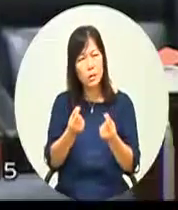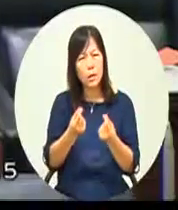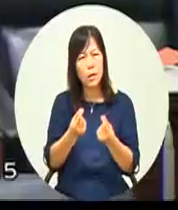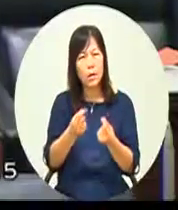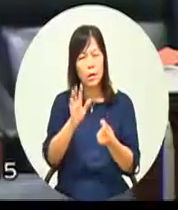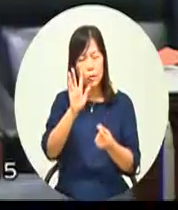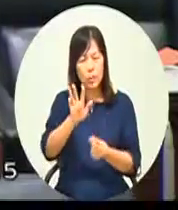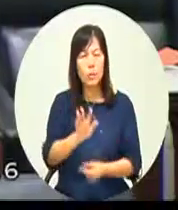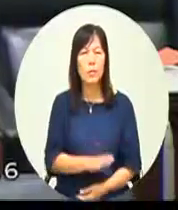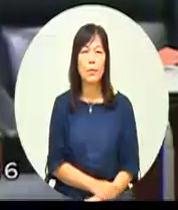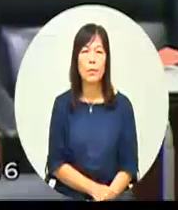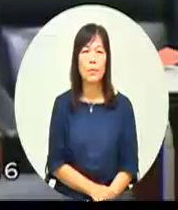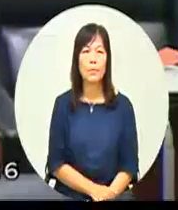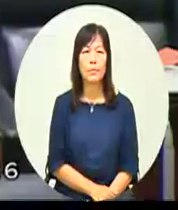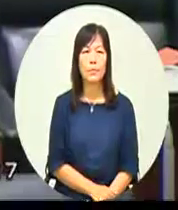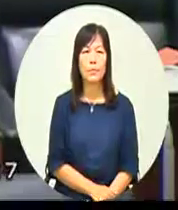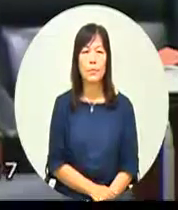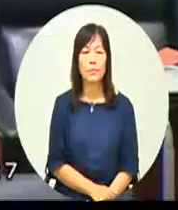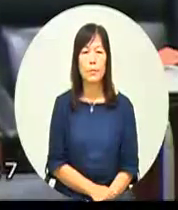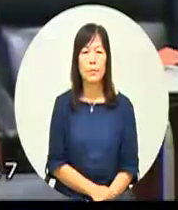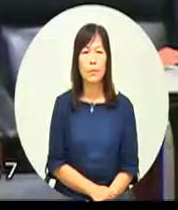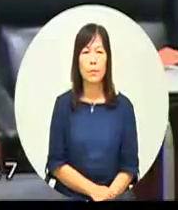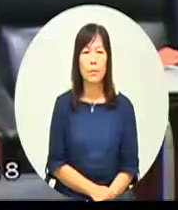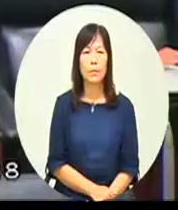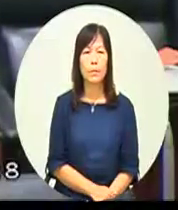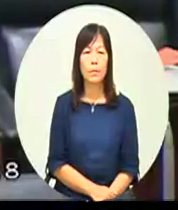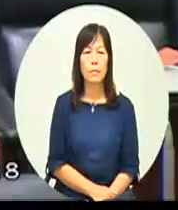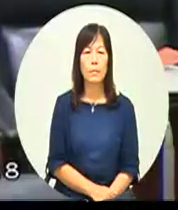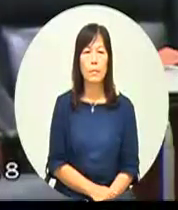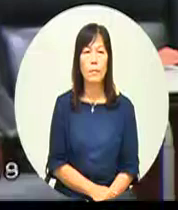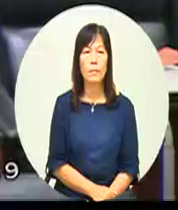说到那呢。